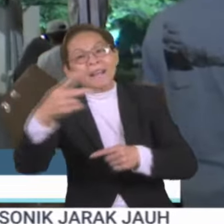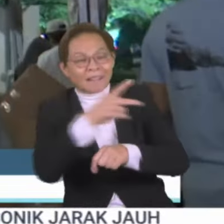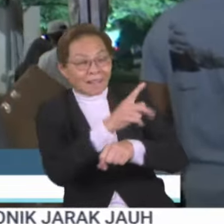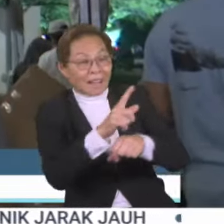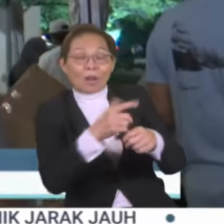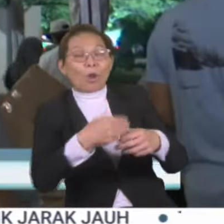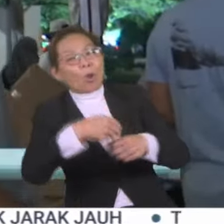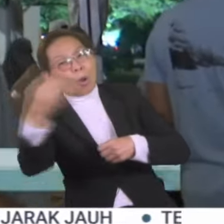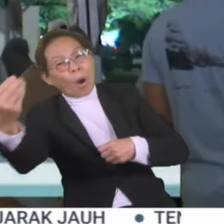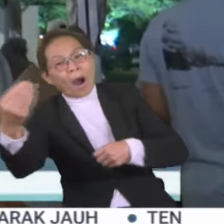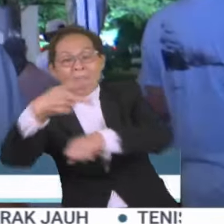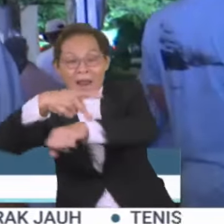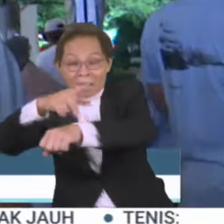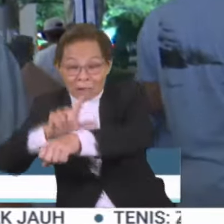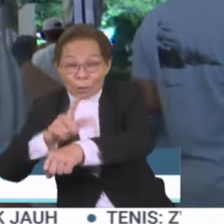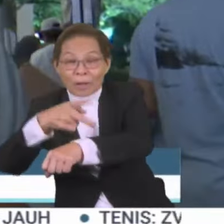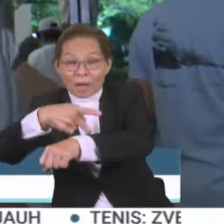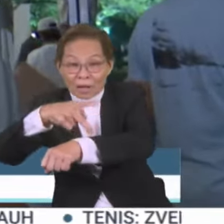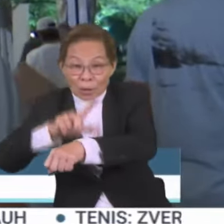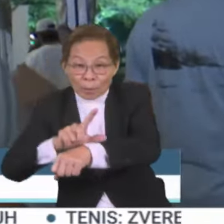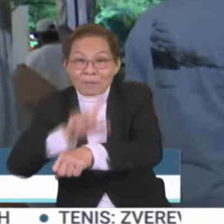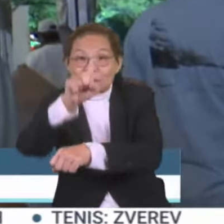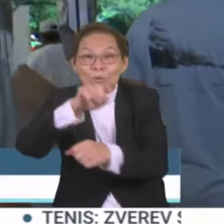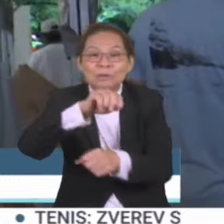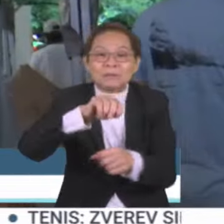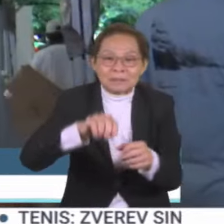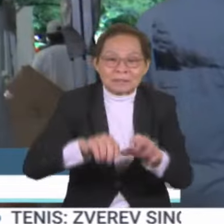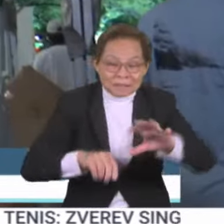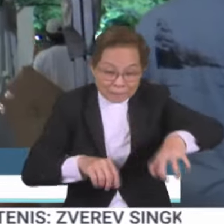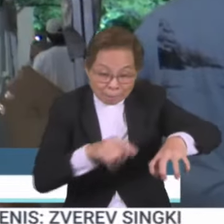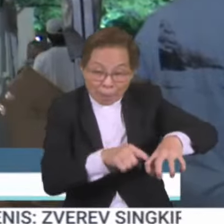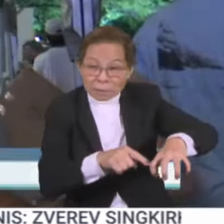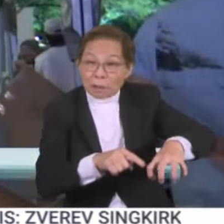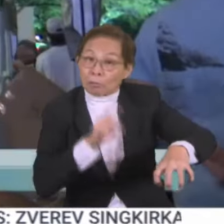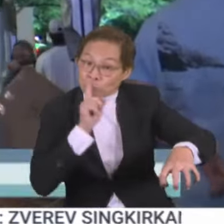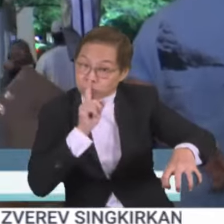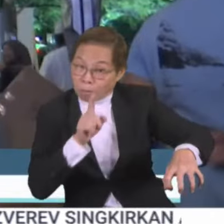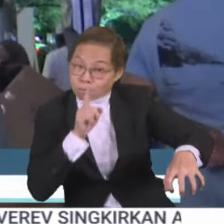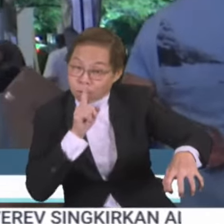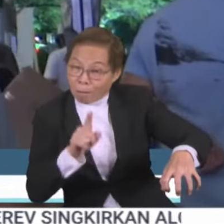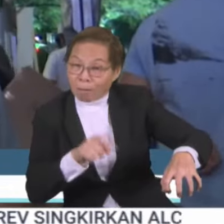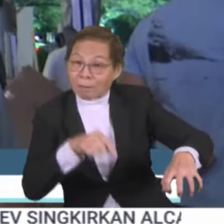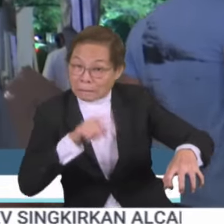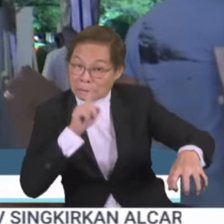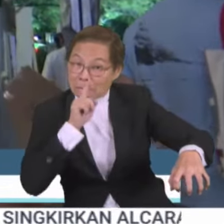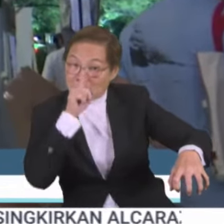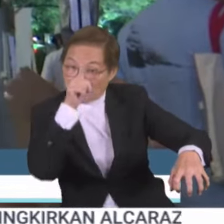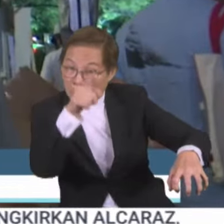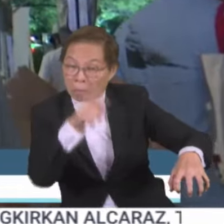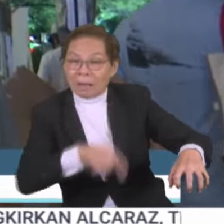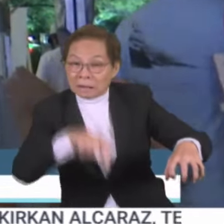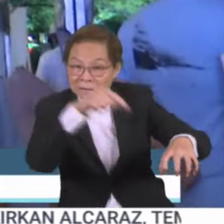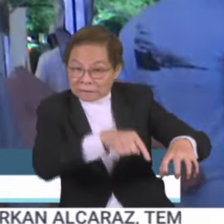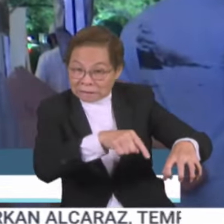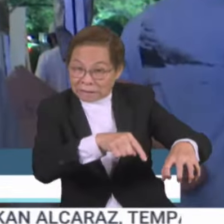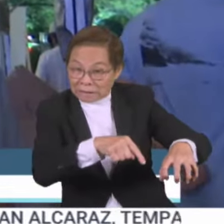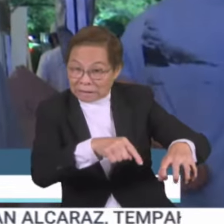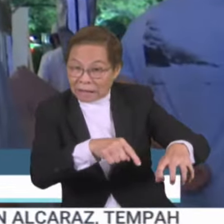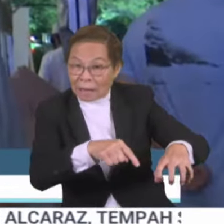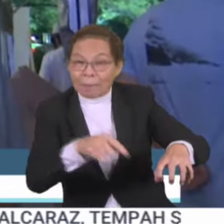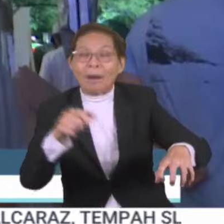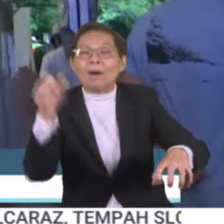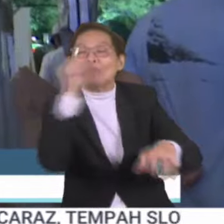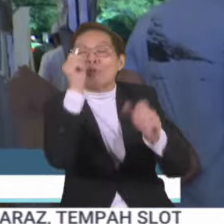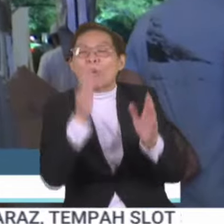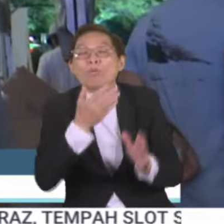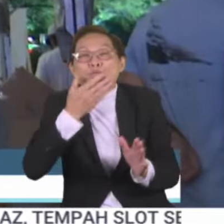Tetapi di Langkawi adalah satu tempat yang lebih organik, yang mana di sini tempat pertemuan seniman muda yang